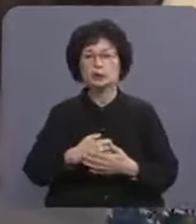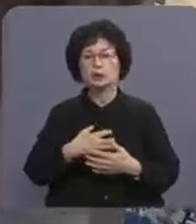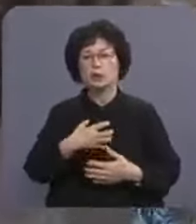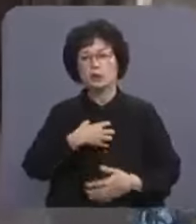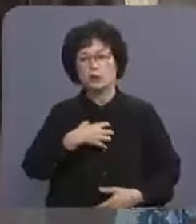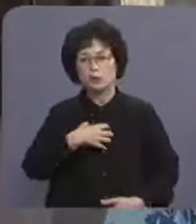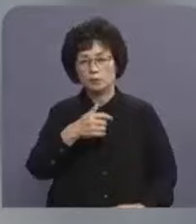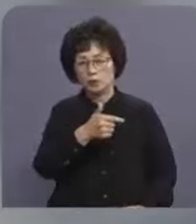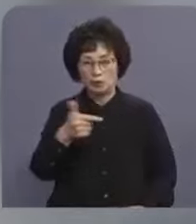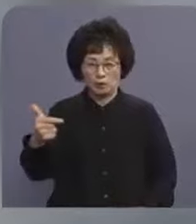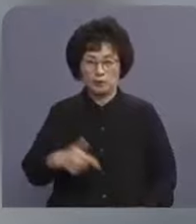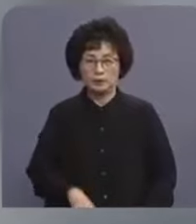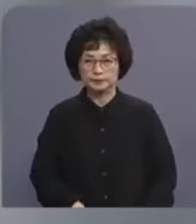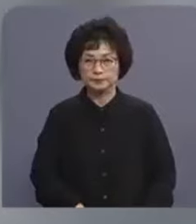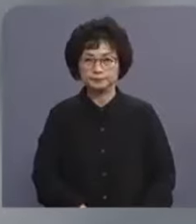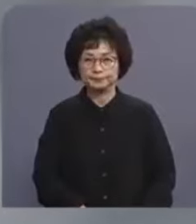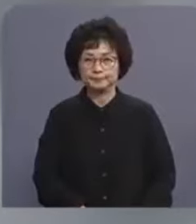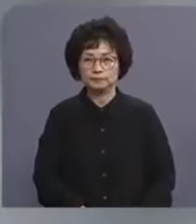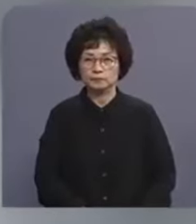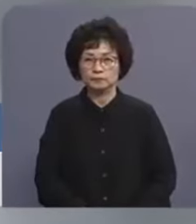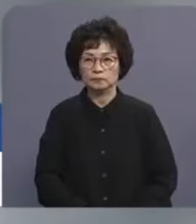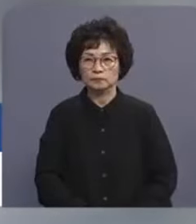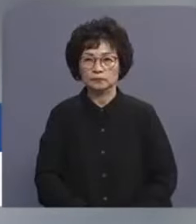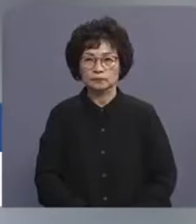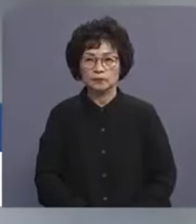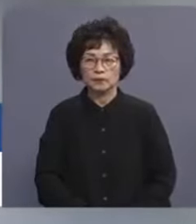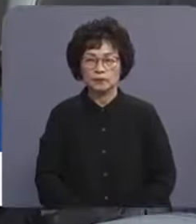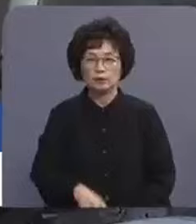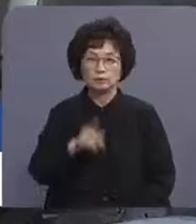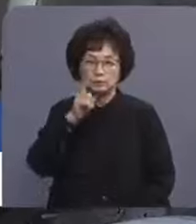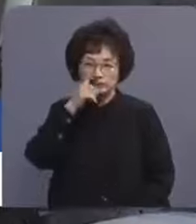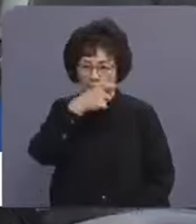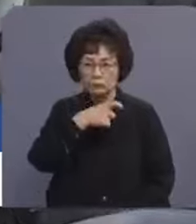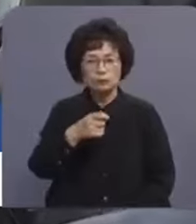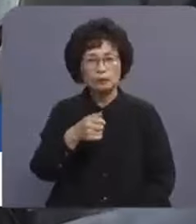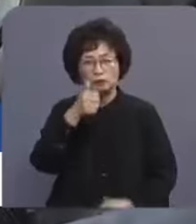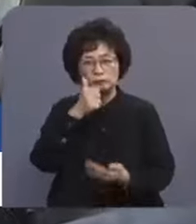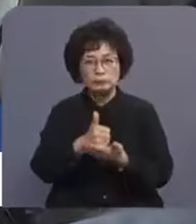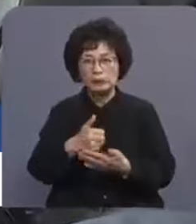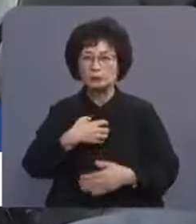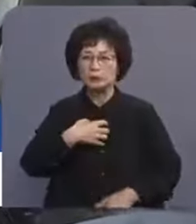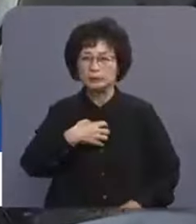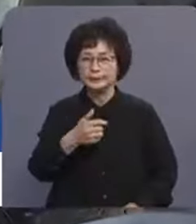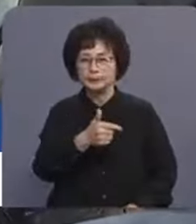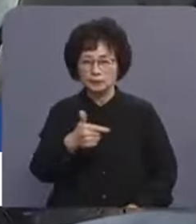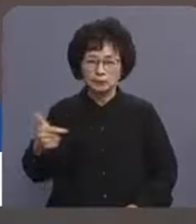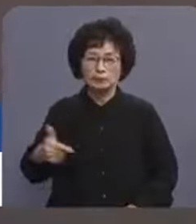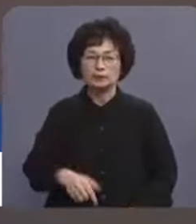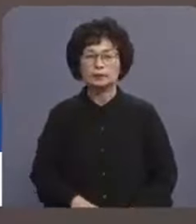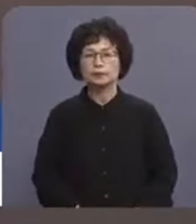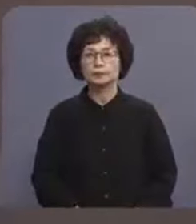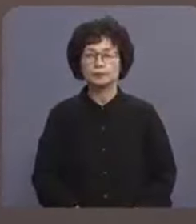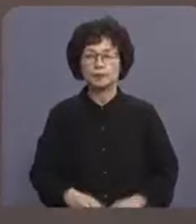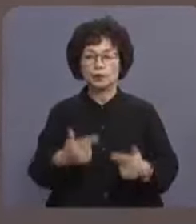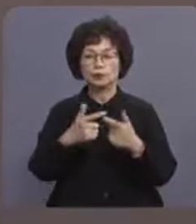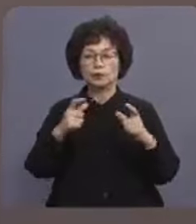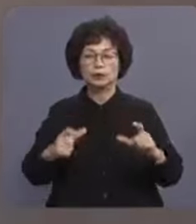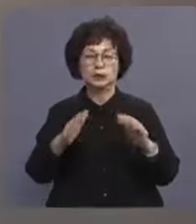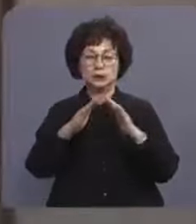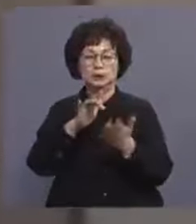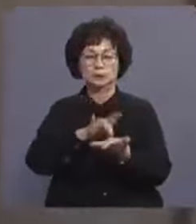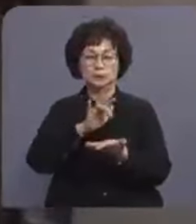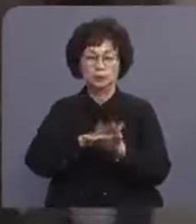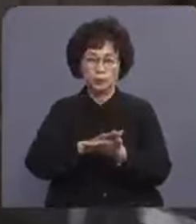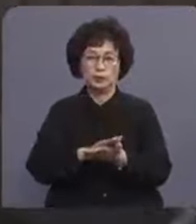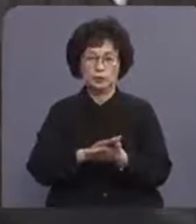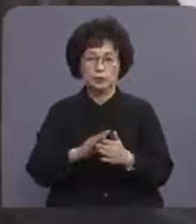위험도 높습니다. 사정분하고 아무래도 또 범죄에 좀 우범적이 그런 것도 있겠죠. 부산의 빈집 규모는